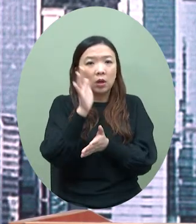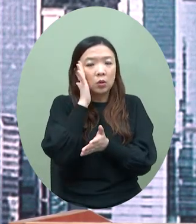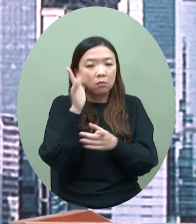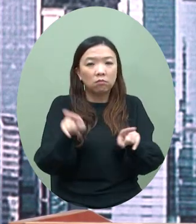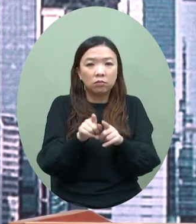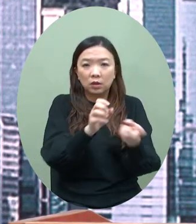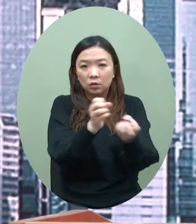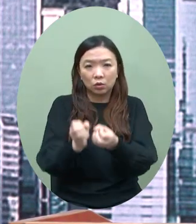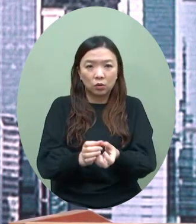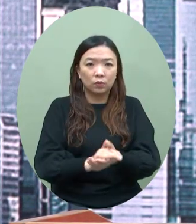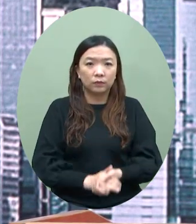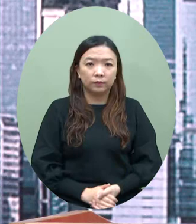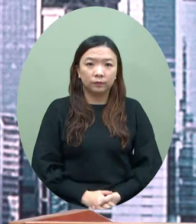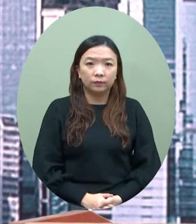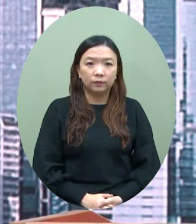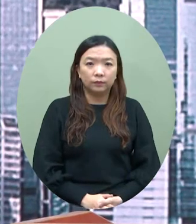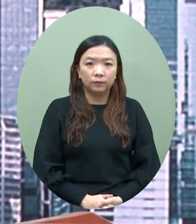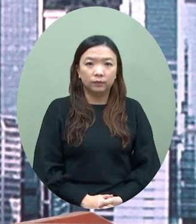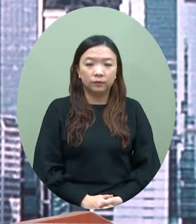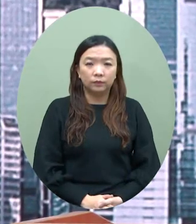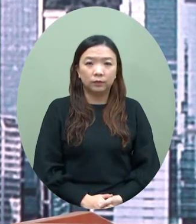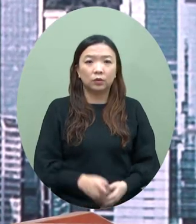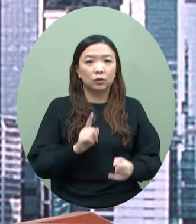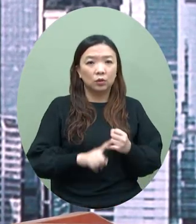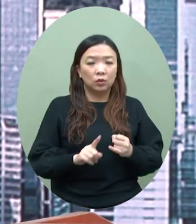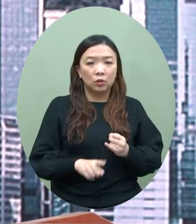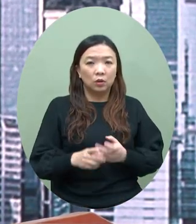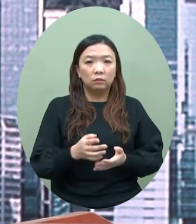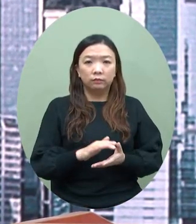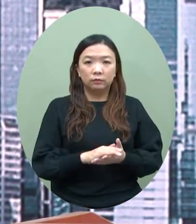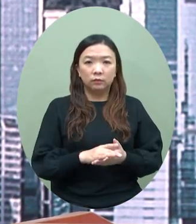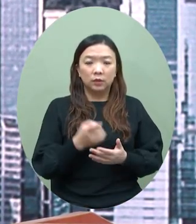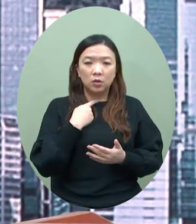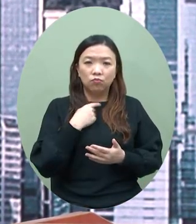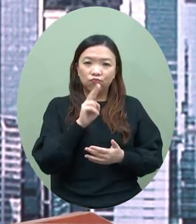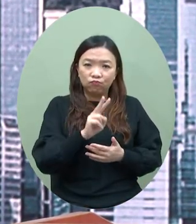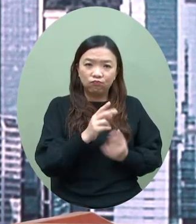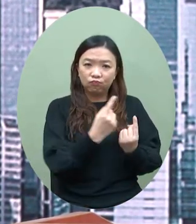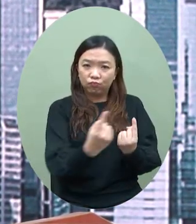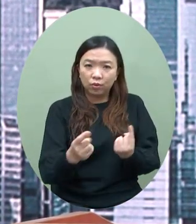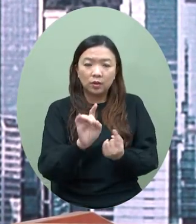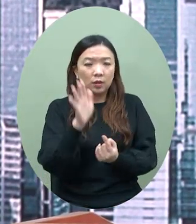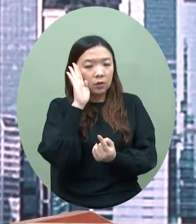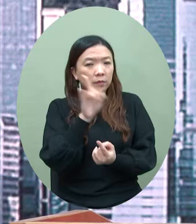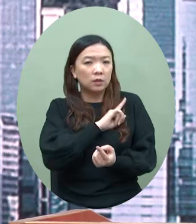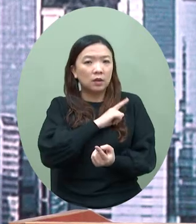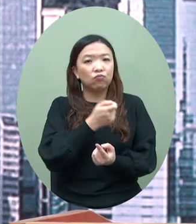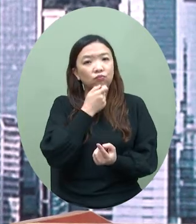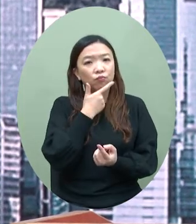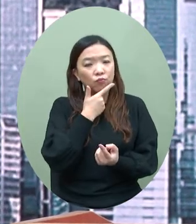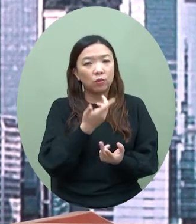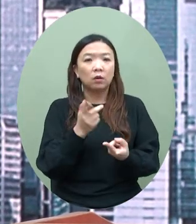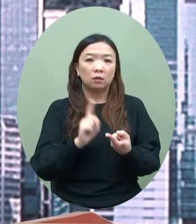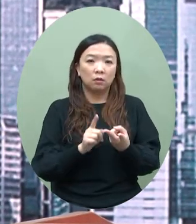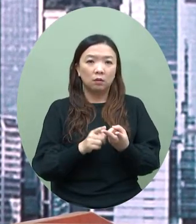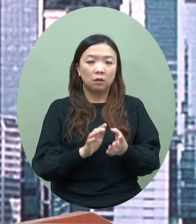商討。所以呢，就是最終當然也要看回個別酒店自己本身的意願，同埋我們自己本